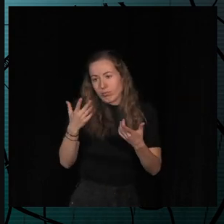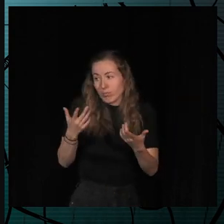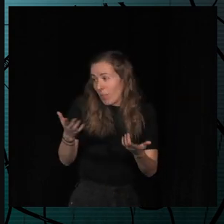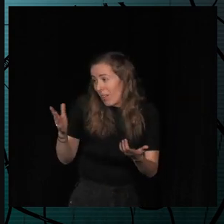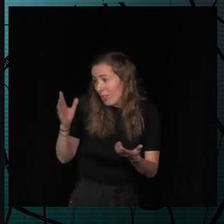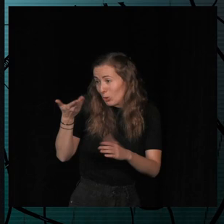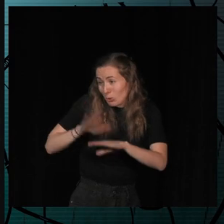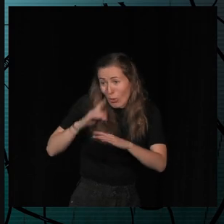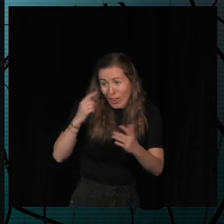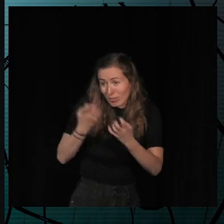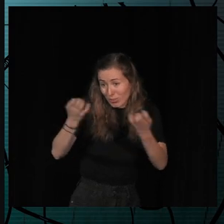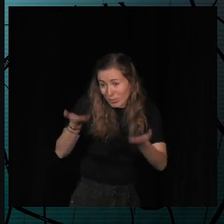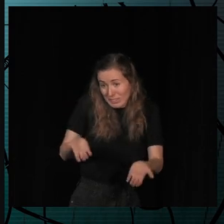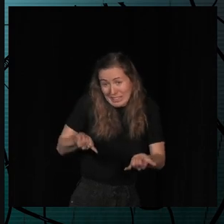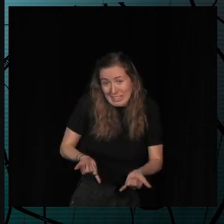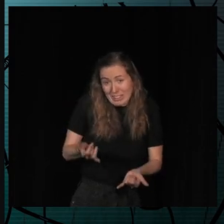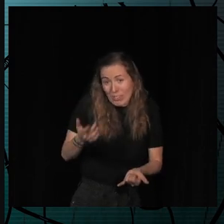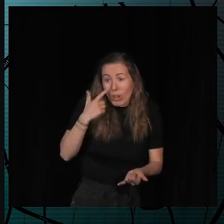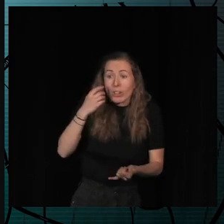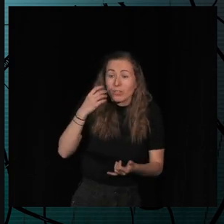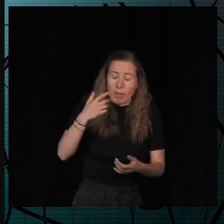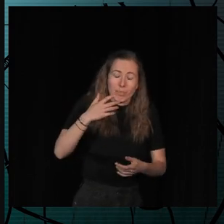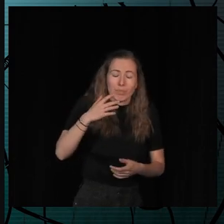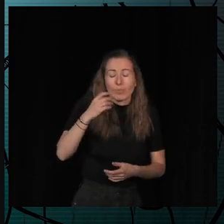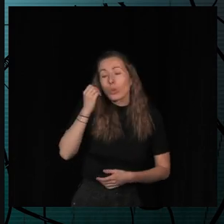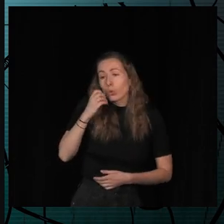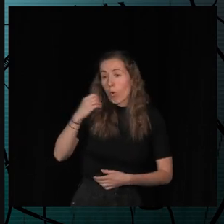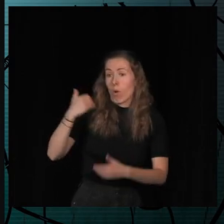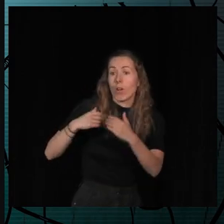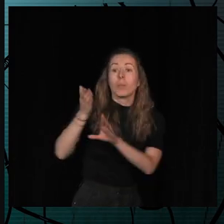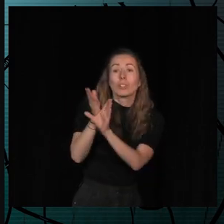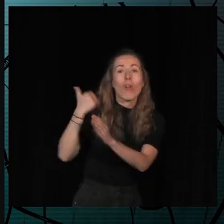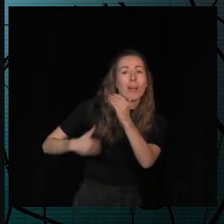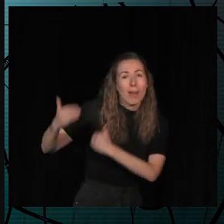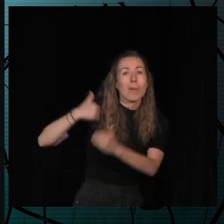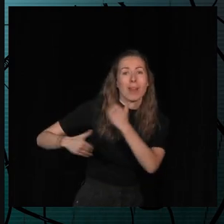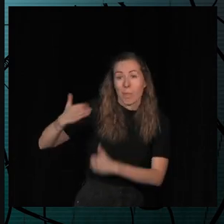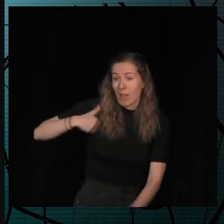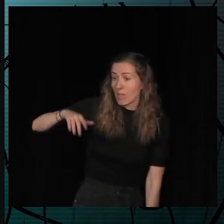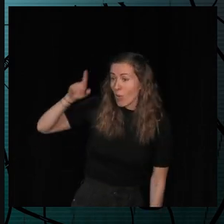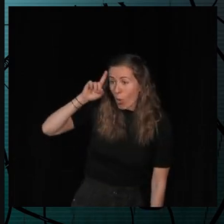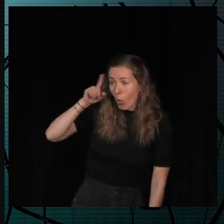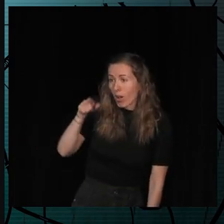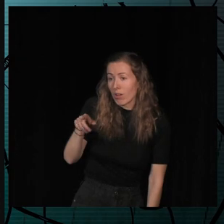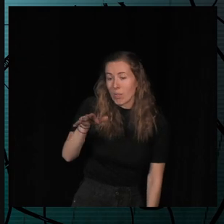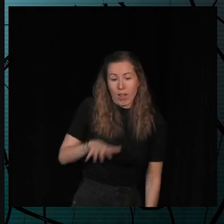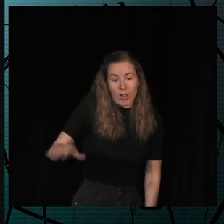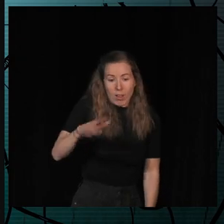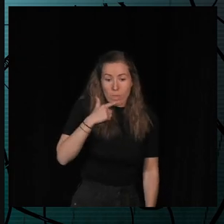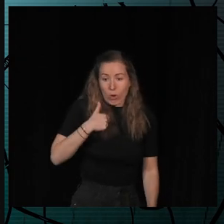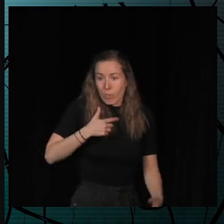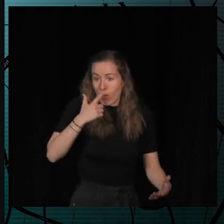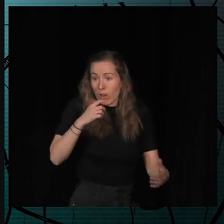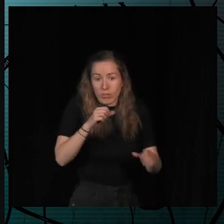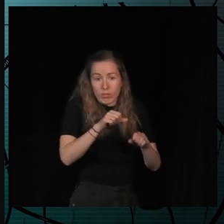ici c'est-à-dire on est souvent convoqué euh parce que justement on a il y a une sorte de panique